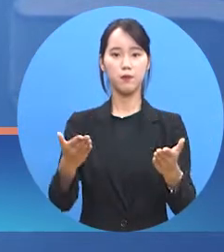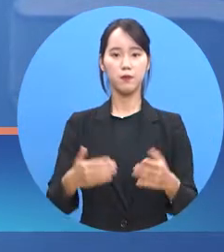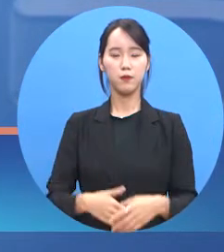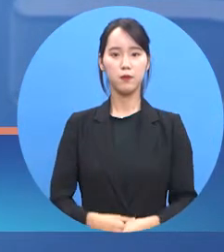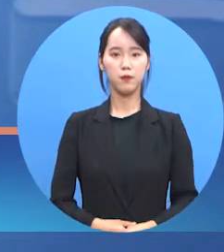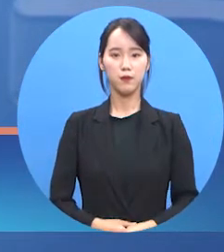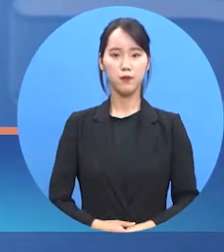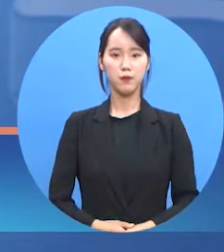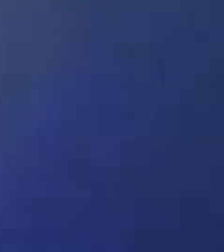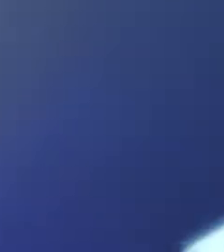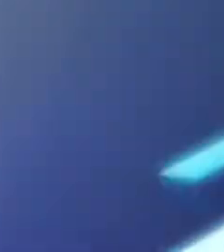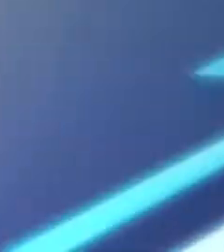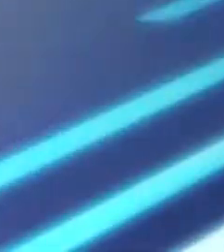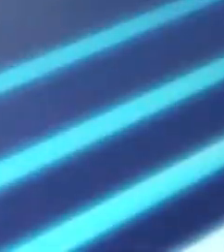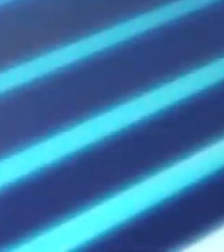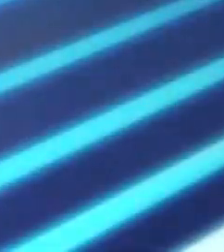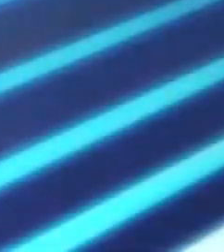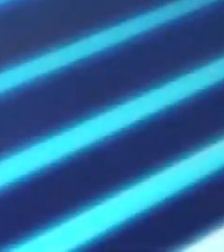첫 소식입니다.